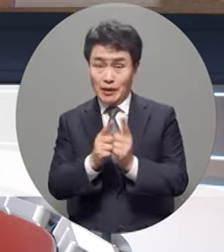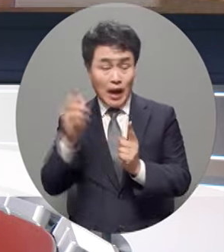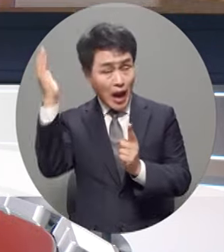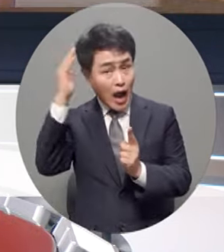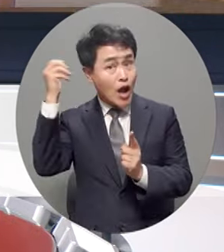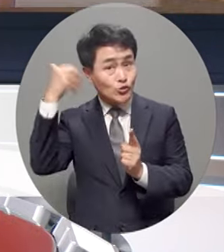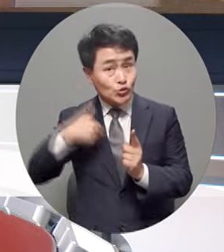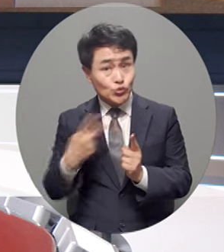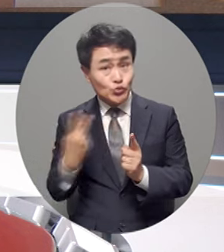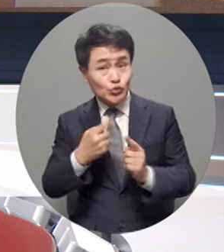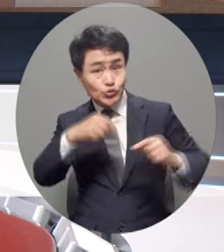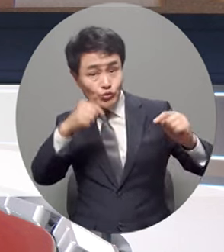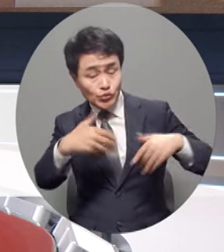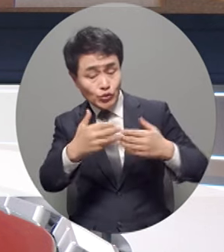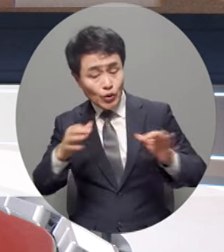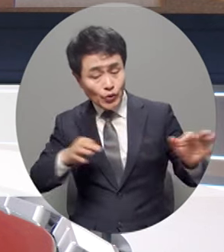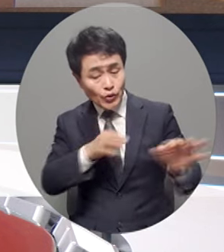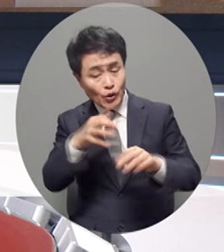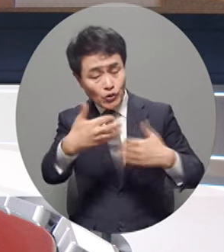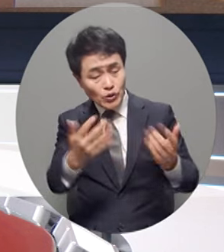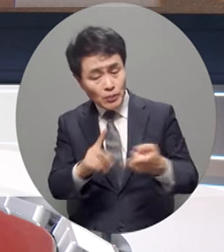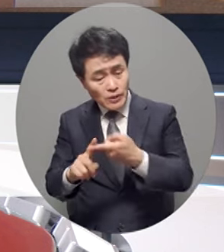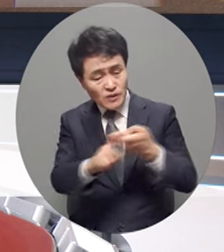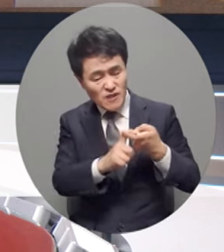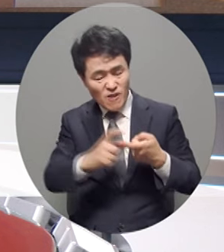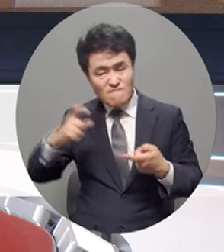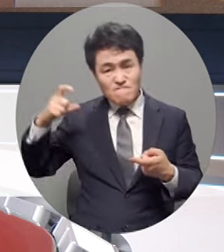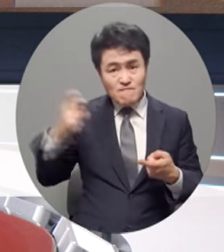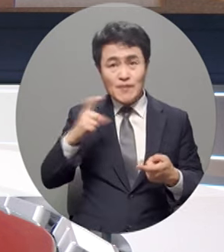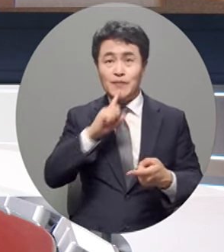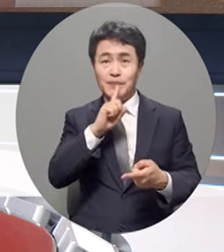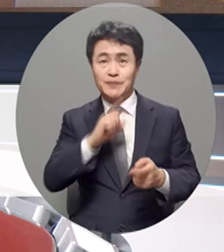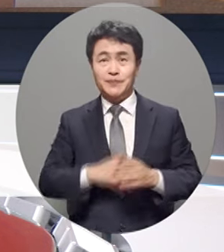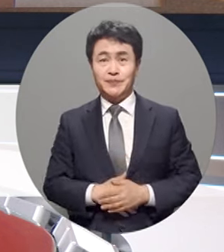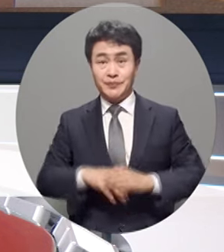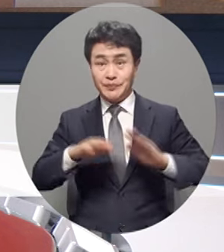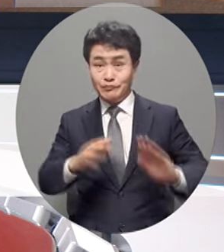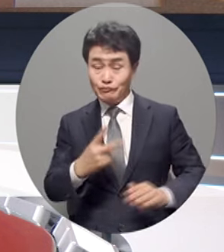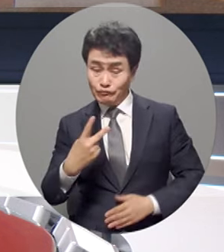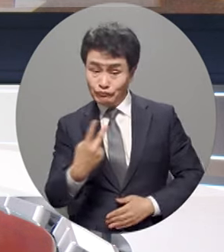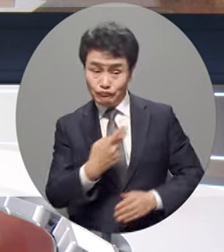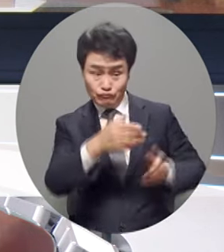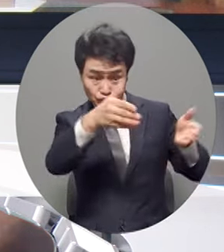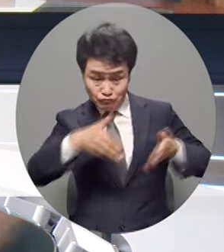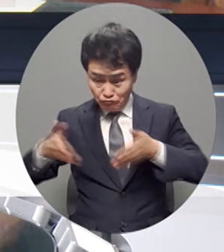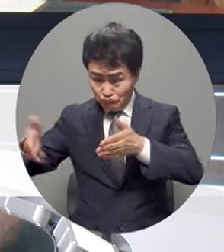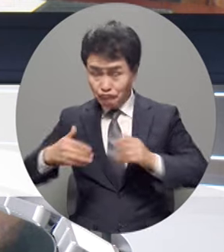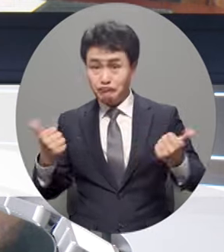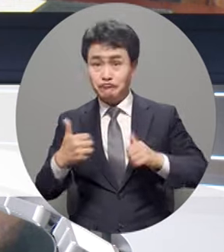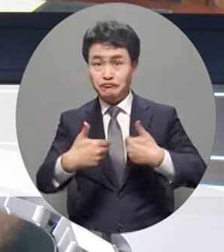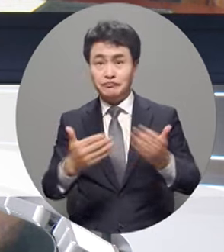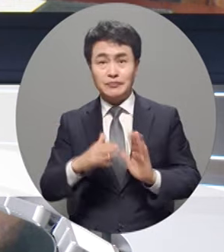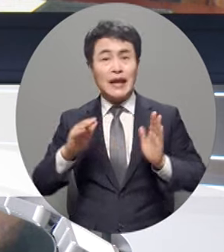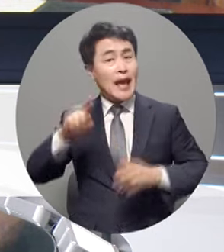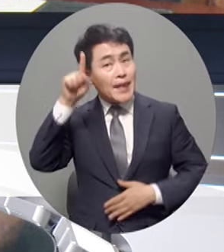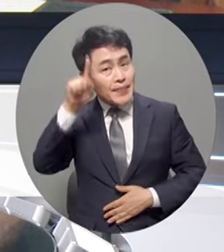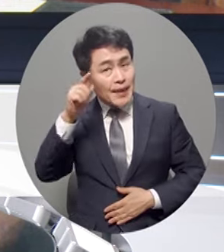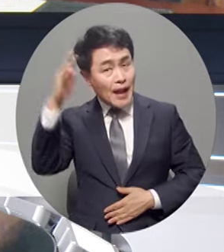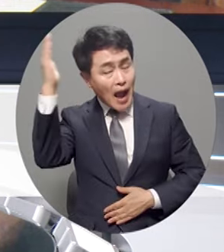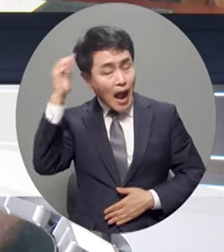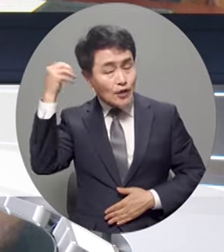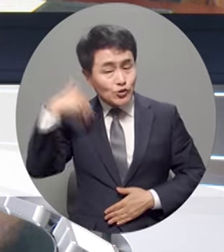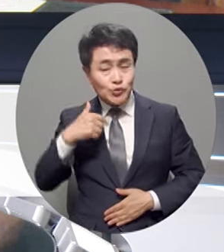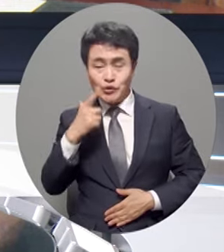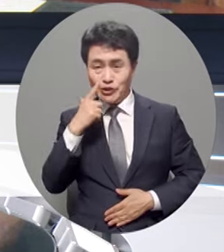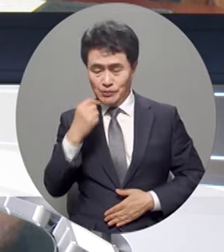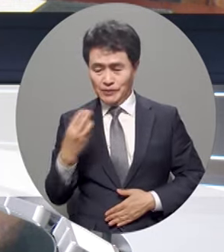안보와 경제분야 협력을 더욱 강화하기로 했습니다 오늘 이어진 양자 회담에 이어 내일은 한주 정상이 함께